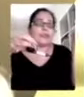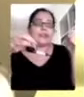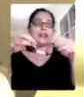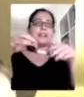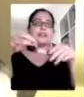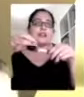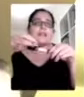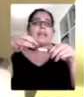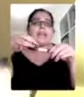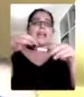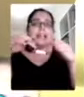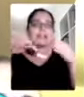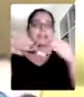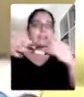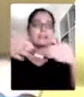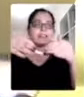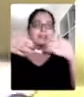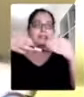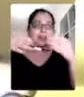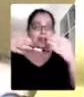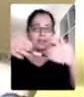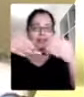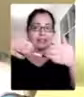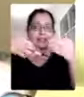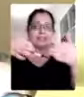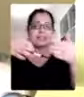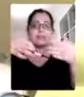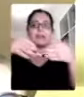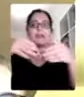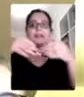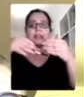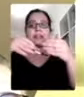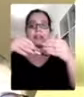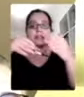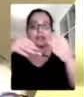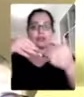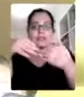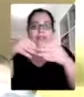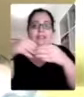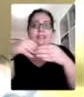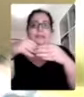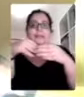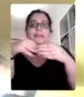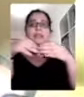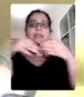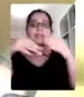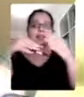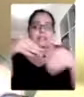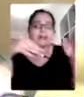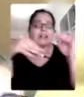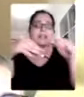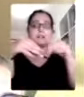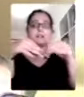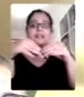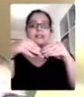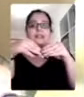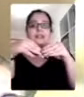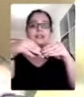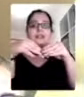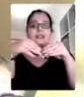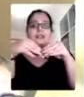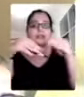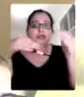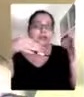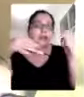tatlar olduğunu ifade ediyor. Eğer sizin tahmin ettiğiniz gibi ya da söylediğiniz gibi kek tabakası